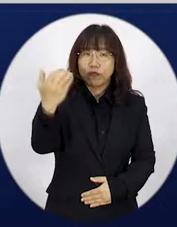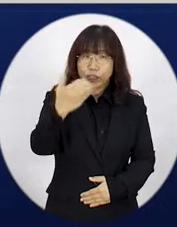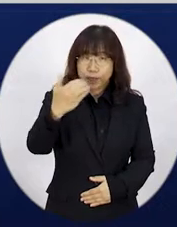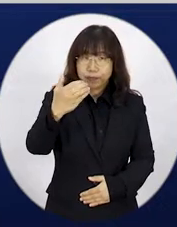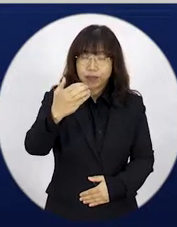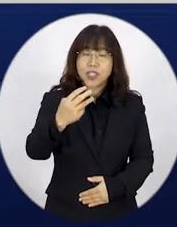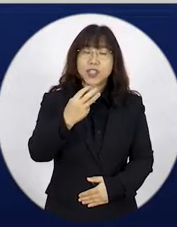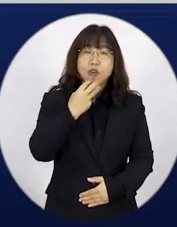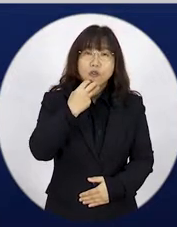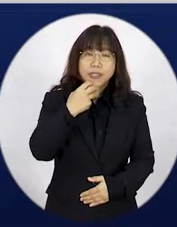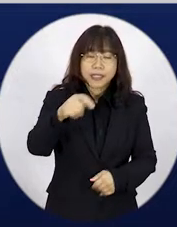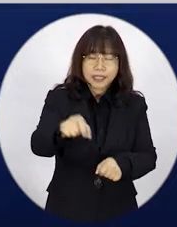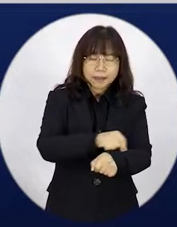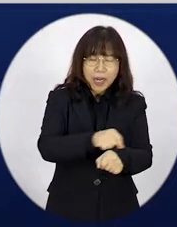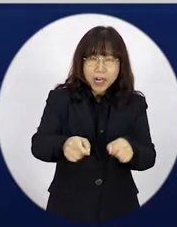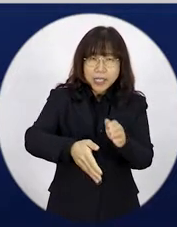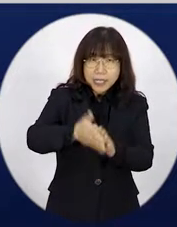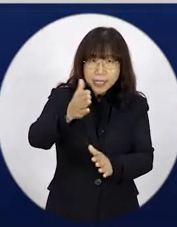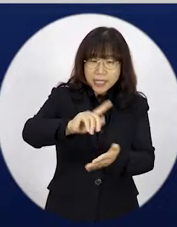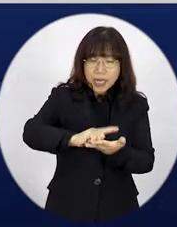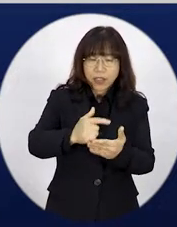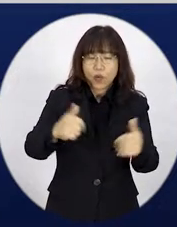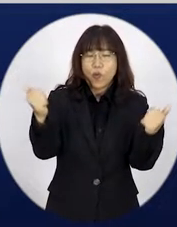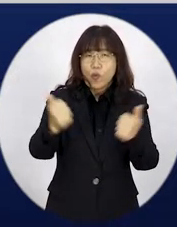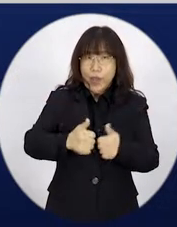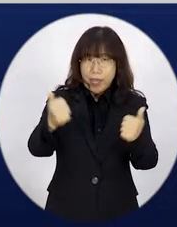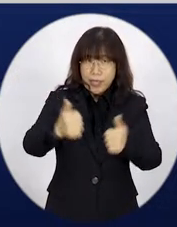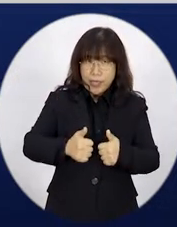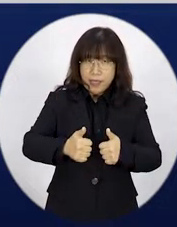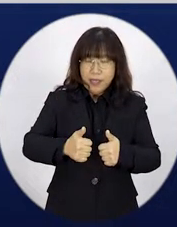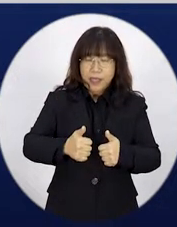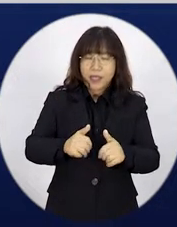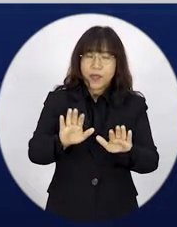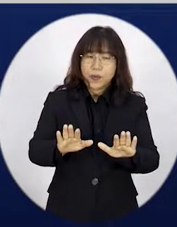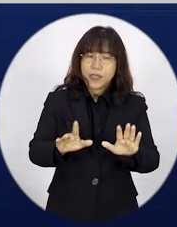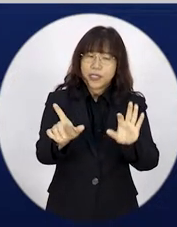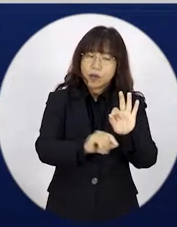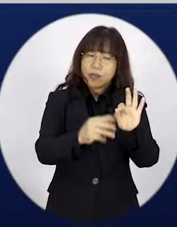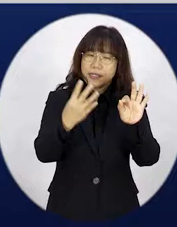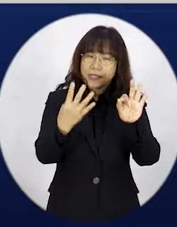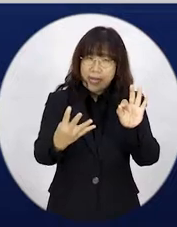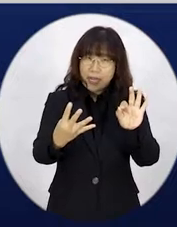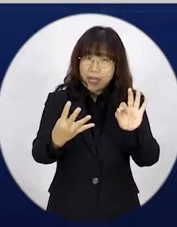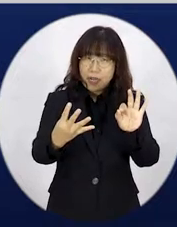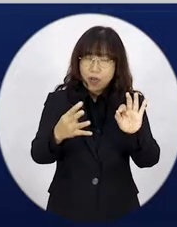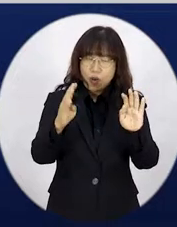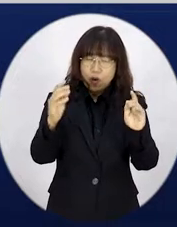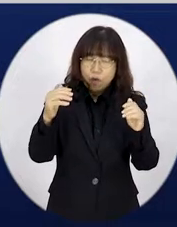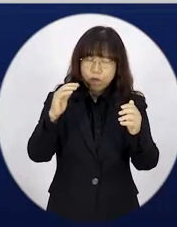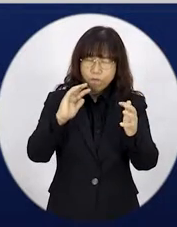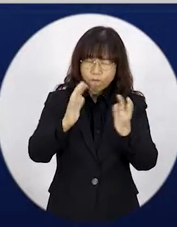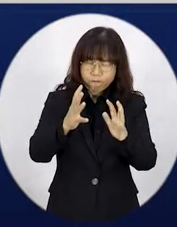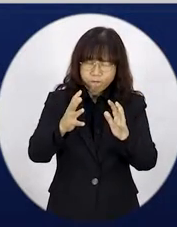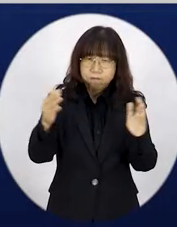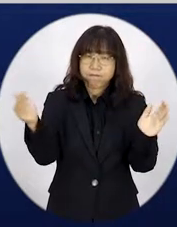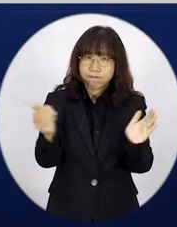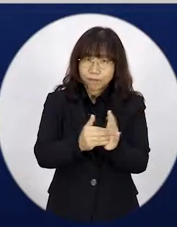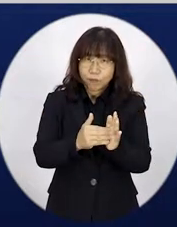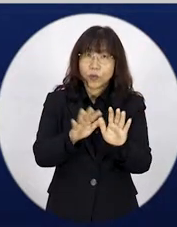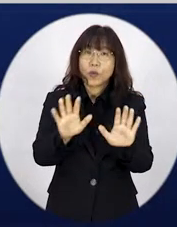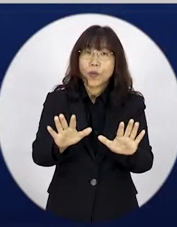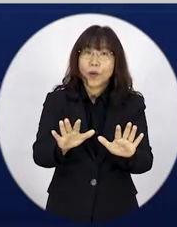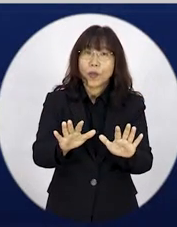제290회 서울특별시 강서구의회 제1차 정례회가 지난 4일 제2차 본회의로 폐회했습니다.